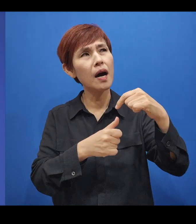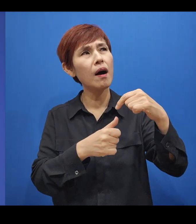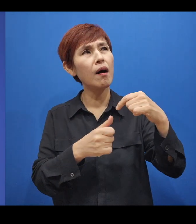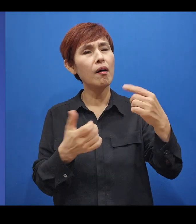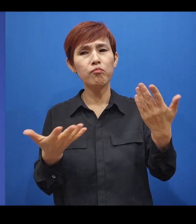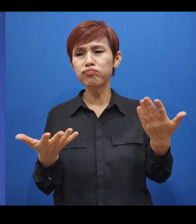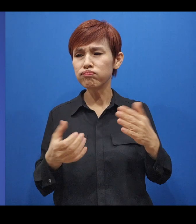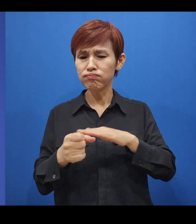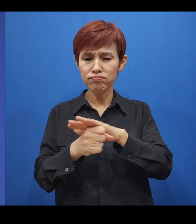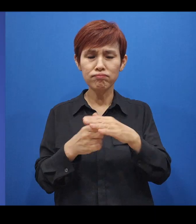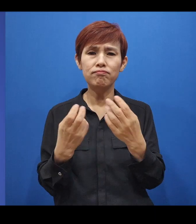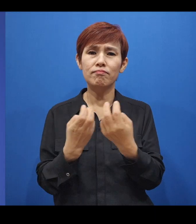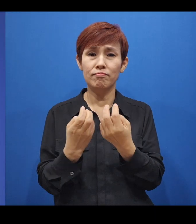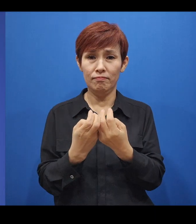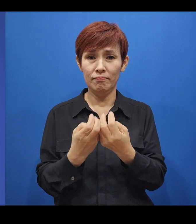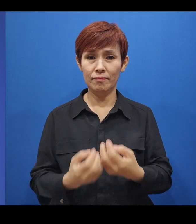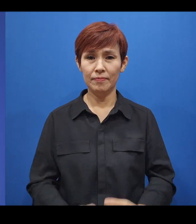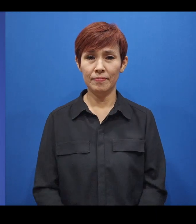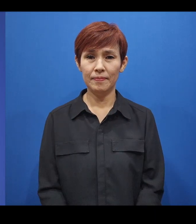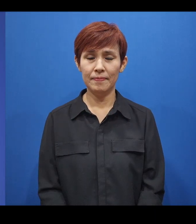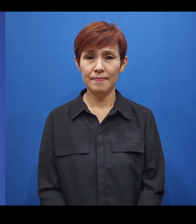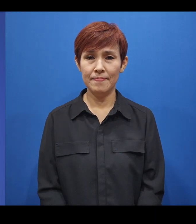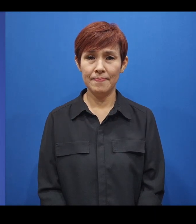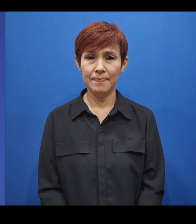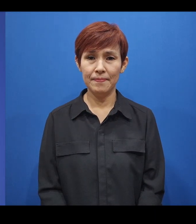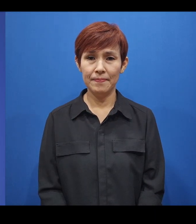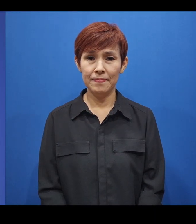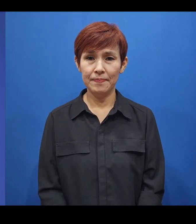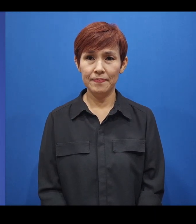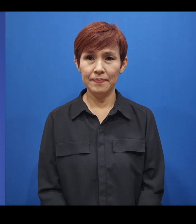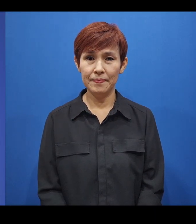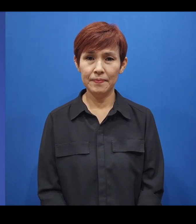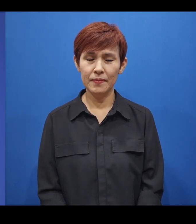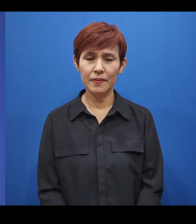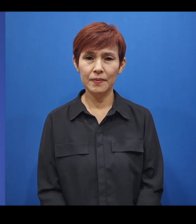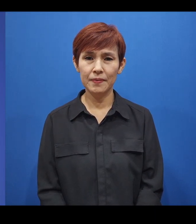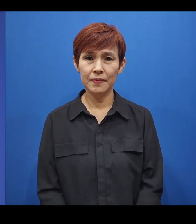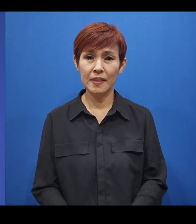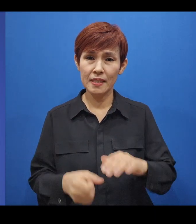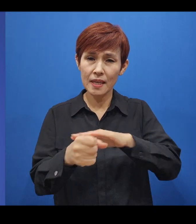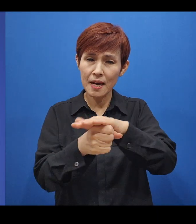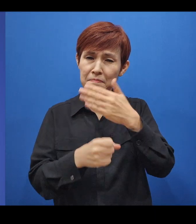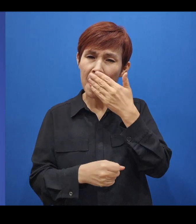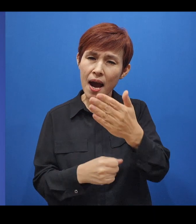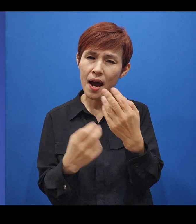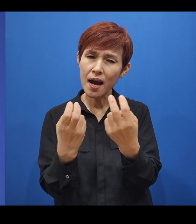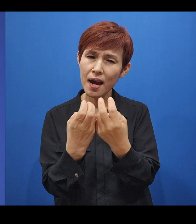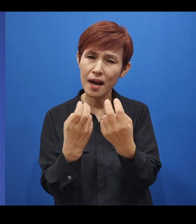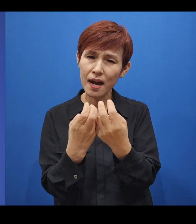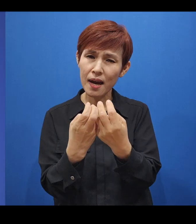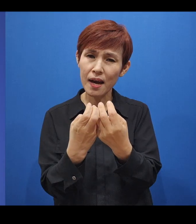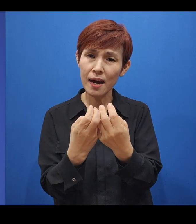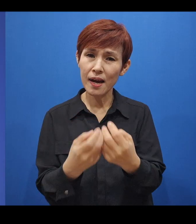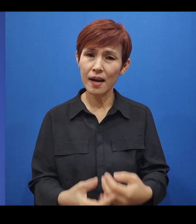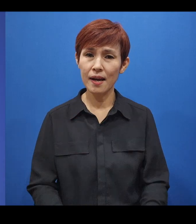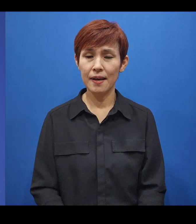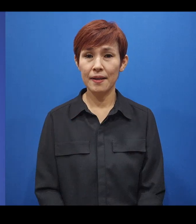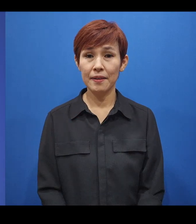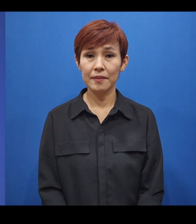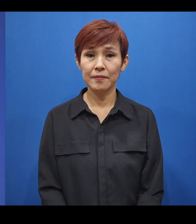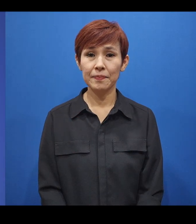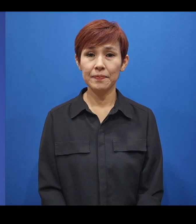하시니 이게 가당키나 한 말입니까? 어떻게 우리는 사랑할 수 있습니까?